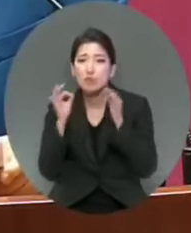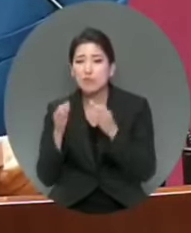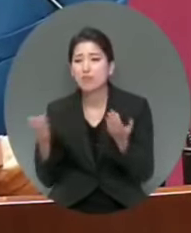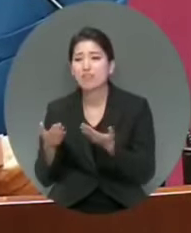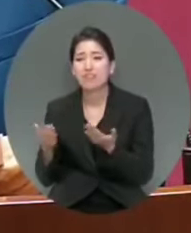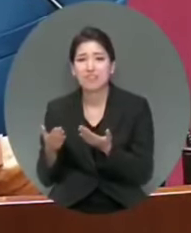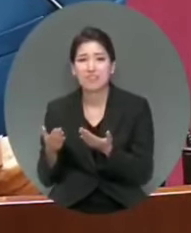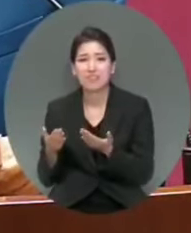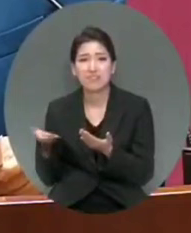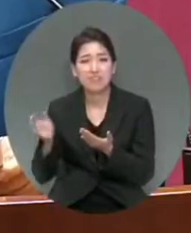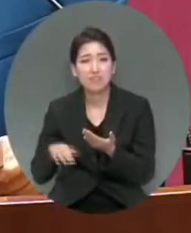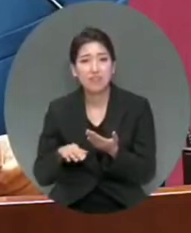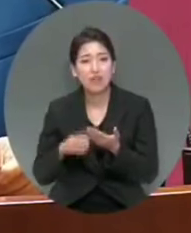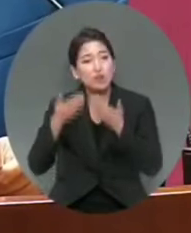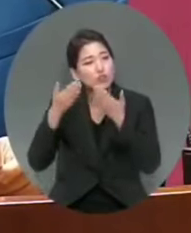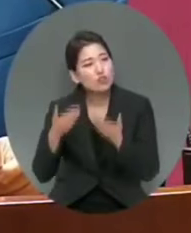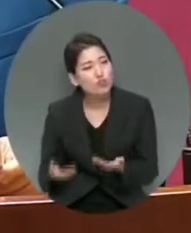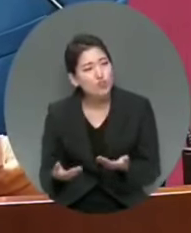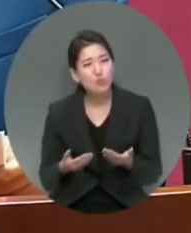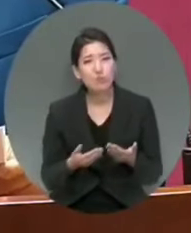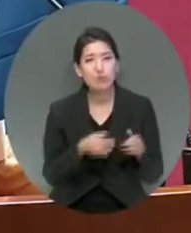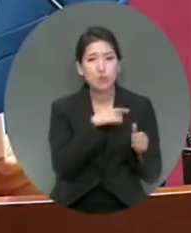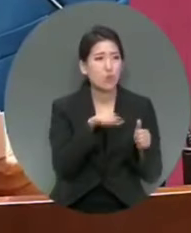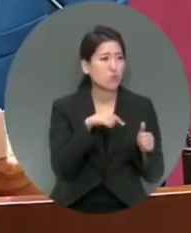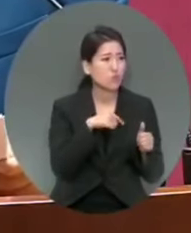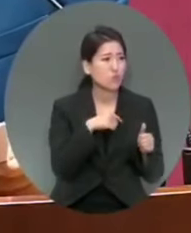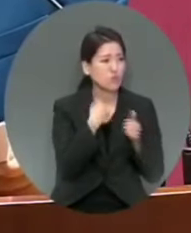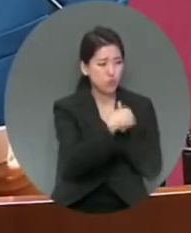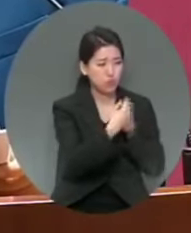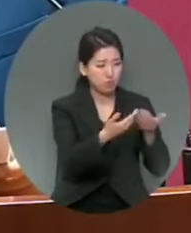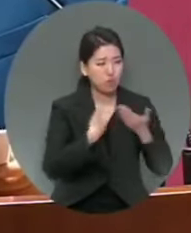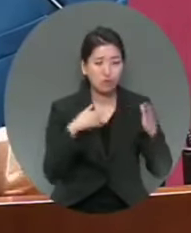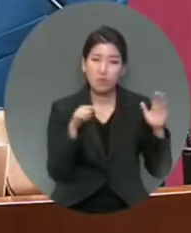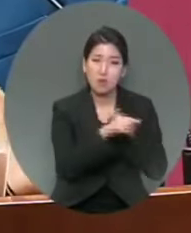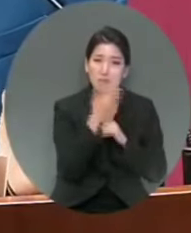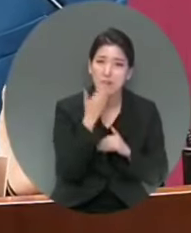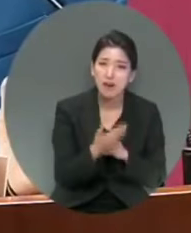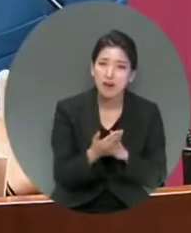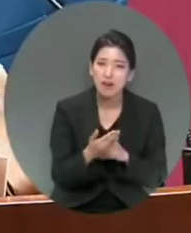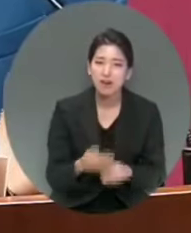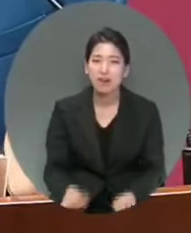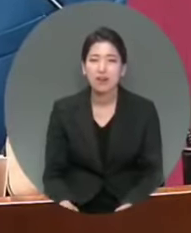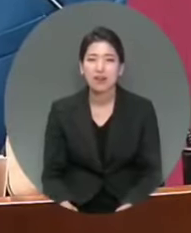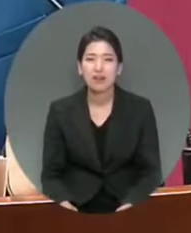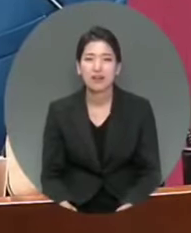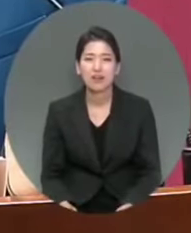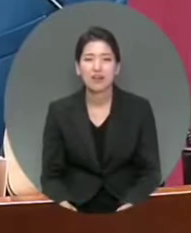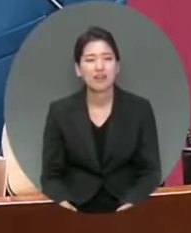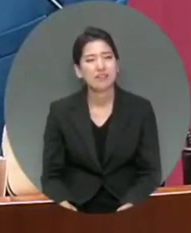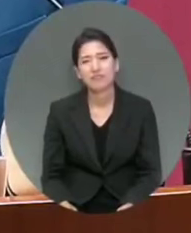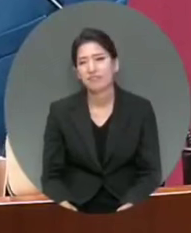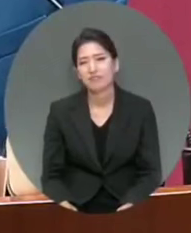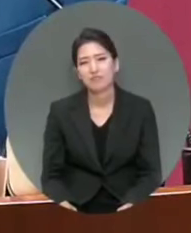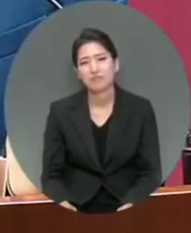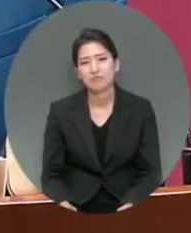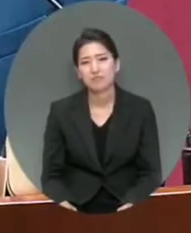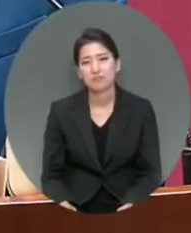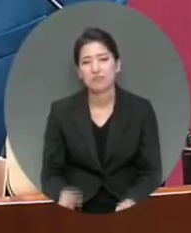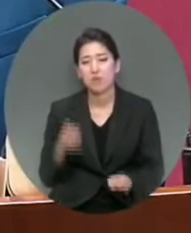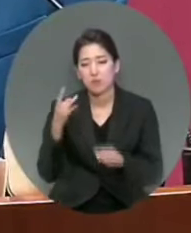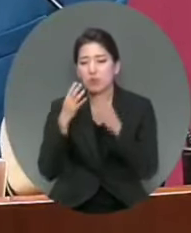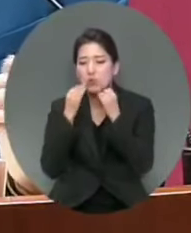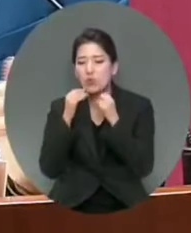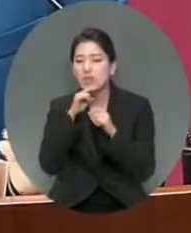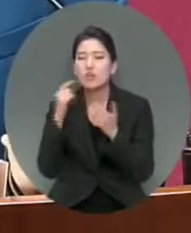하루 쉬는데 토요일이든 일요일이든 실제로는 그 지원센터를 그때 방문해갖고 상담도 받고 교육을 받는